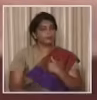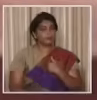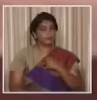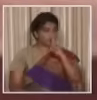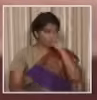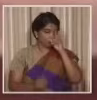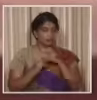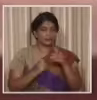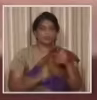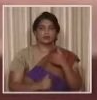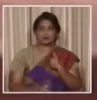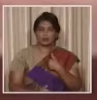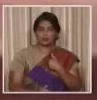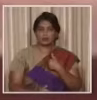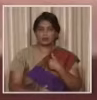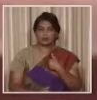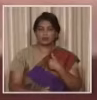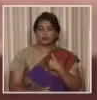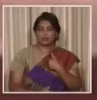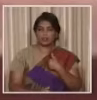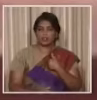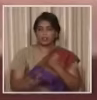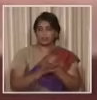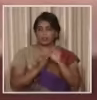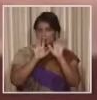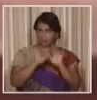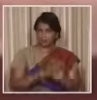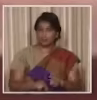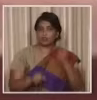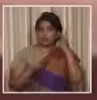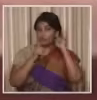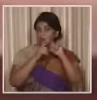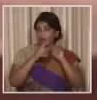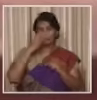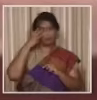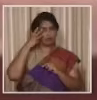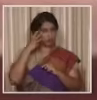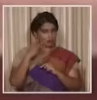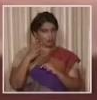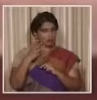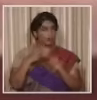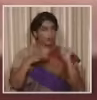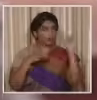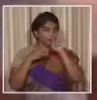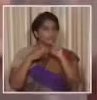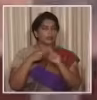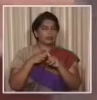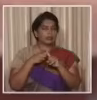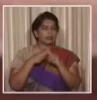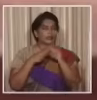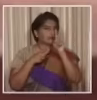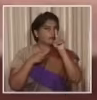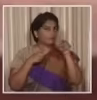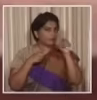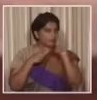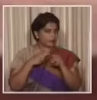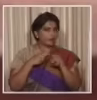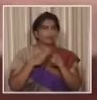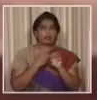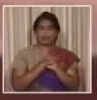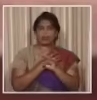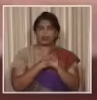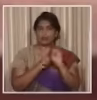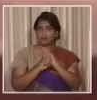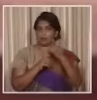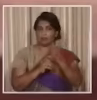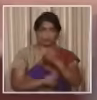සතියෙම මම letter of demand එකක් හැදුවා ඒකේ මම කාරණා තුනක් කිල්ලුවා පළවෙනි එක මේ දාපු වැරදි live post එක